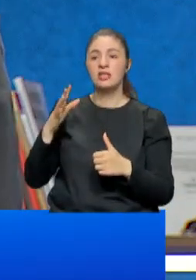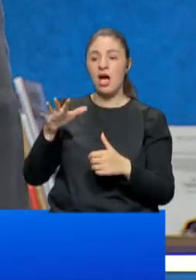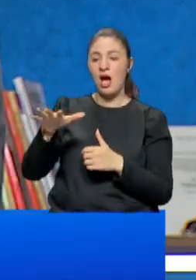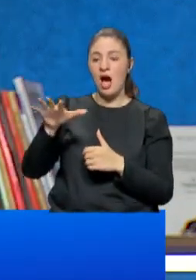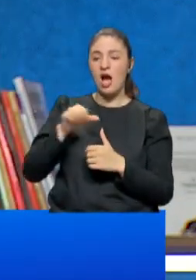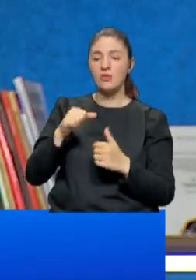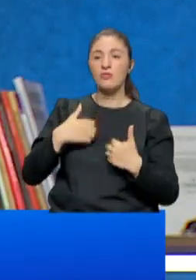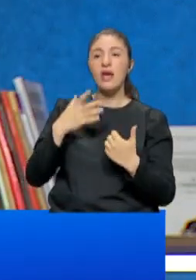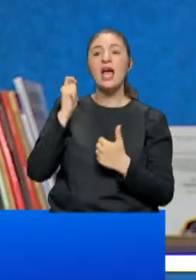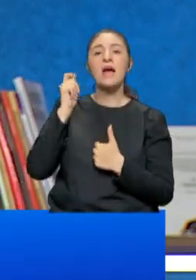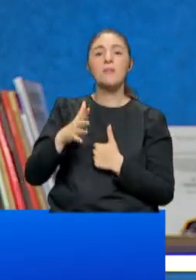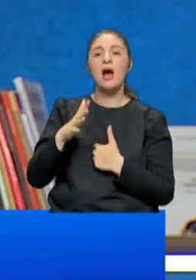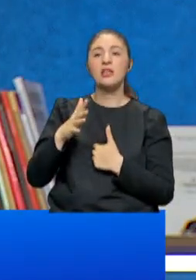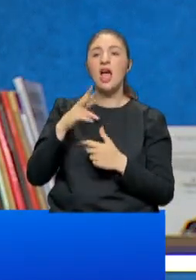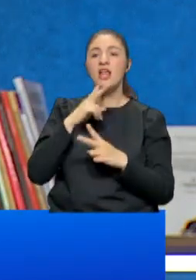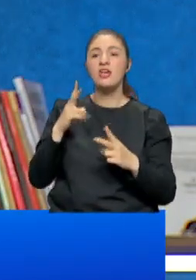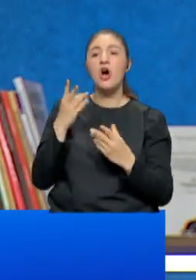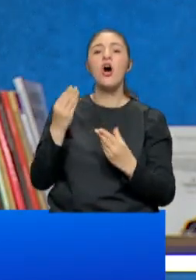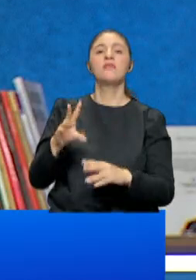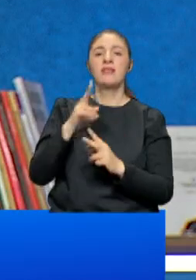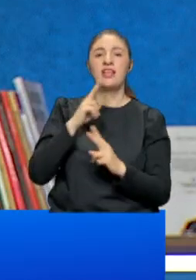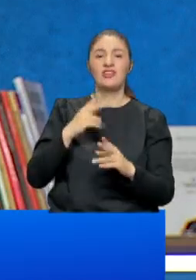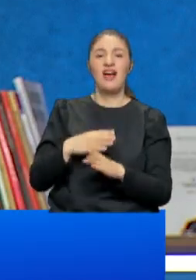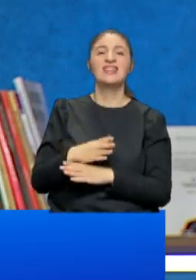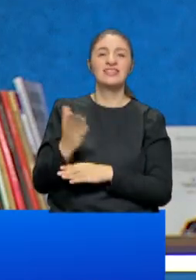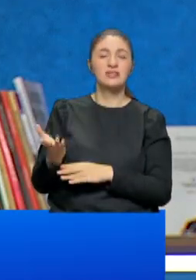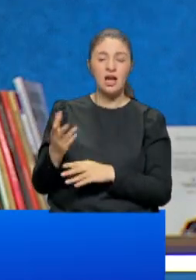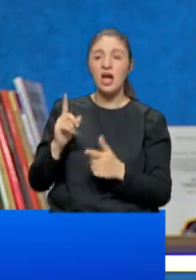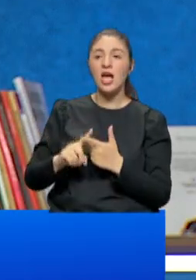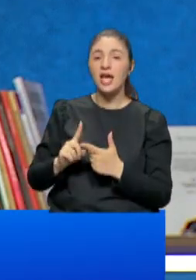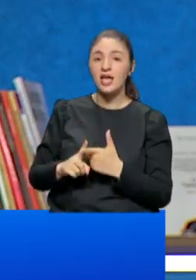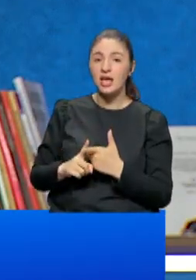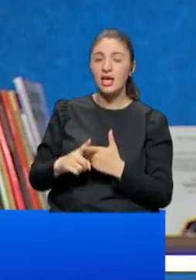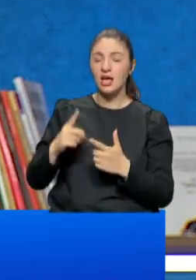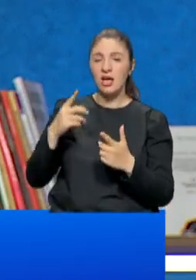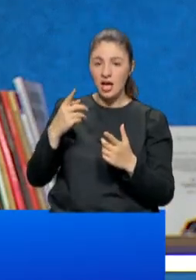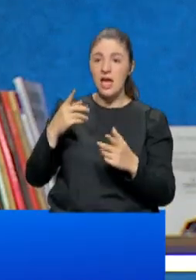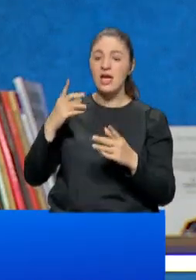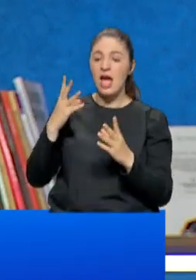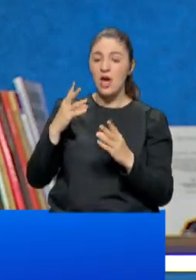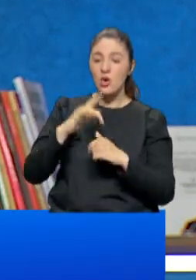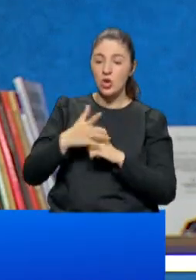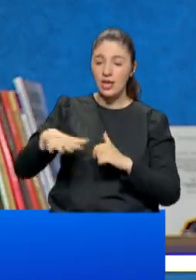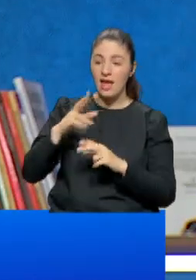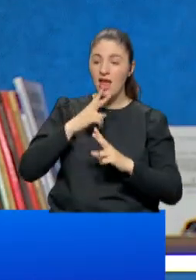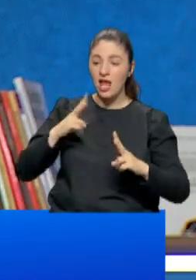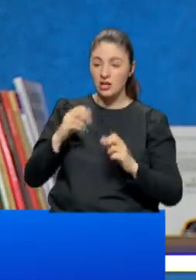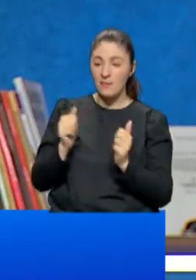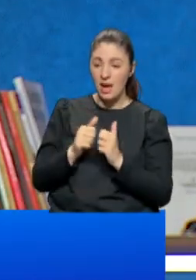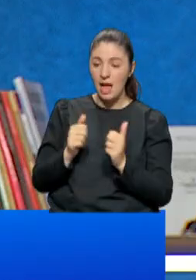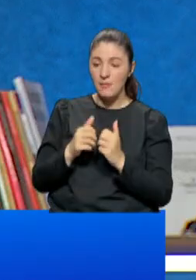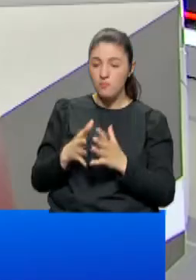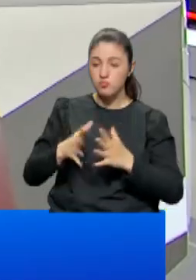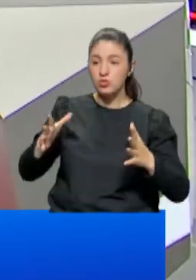güvenliği Yani en pahalı enerji olmayan enerji Aslında bıraktığınız ikincisi ülkelerin enerji ile birlikte